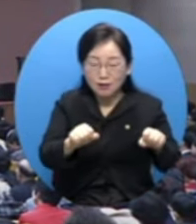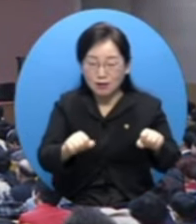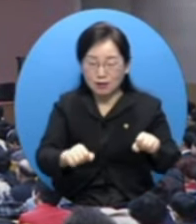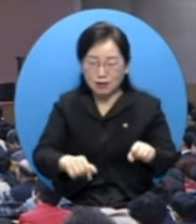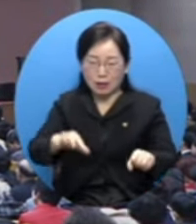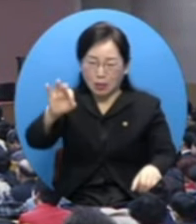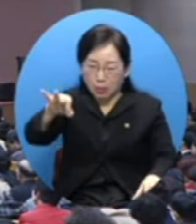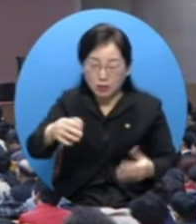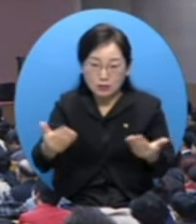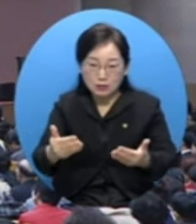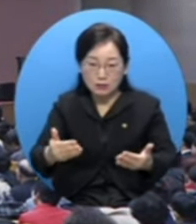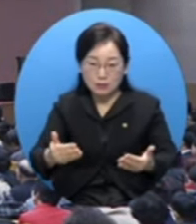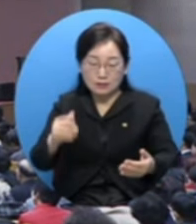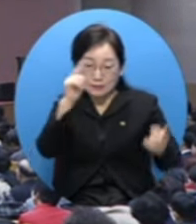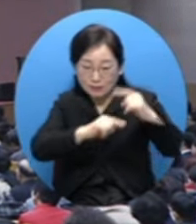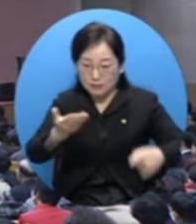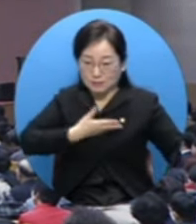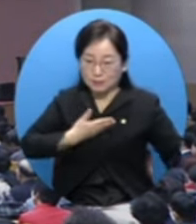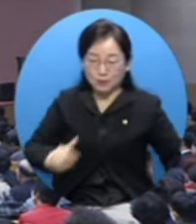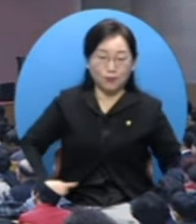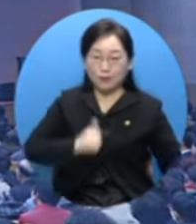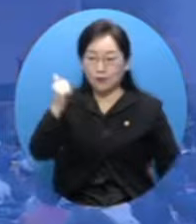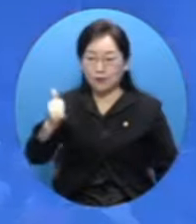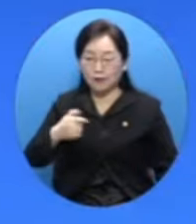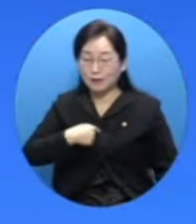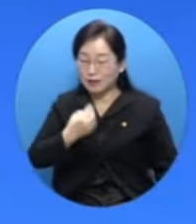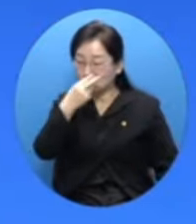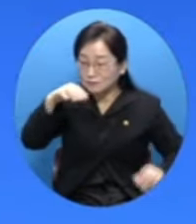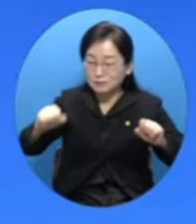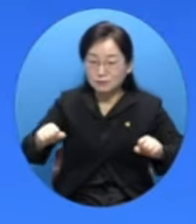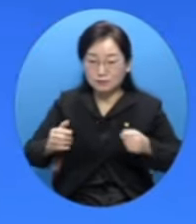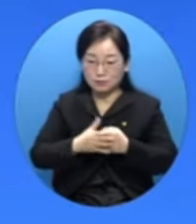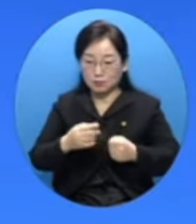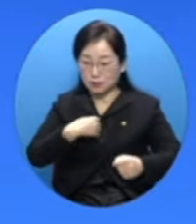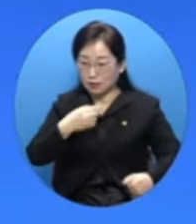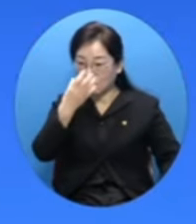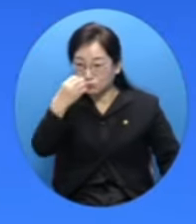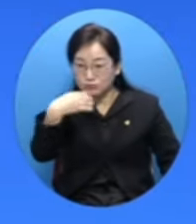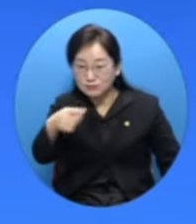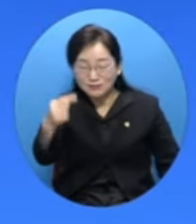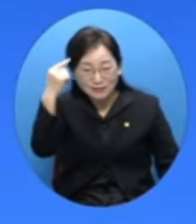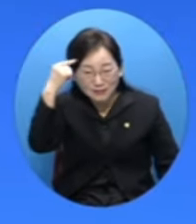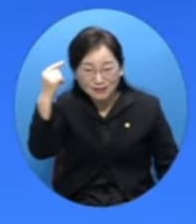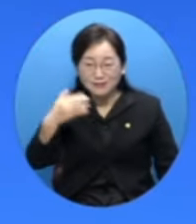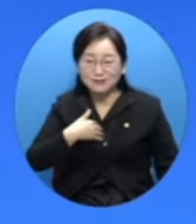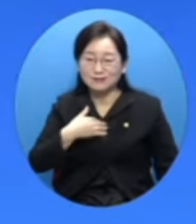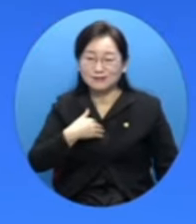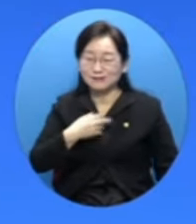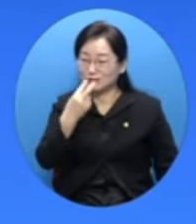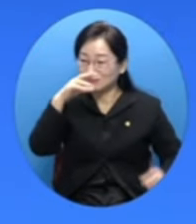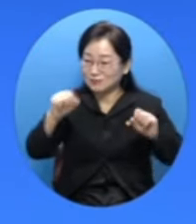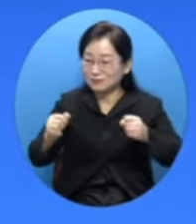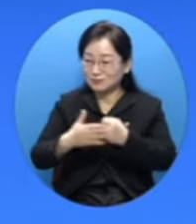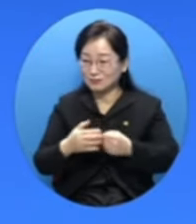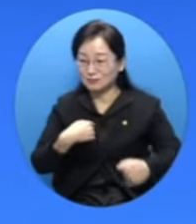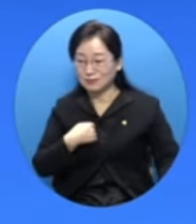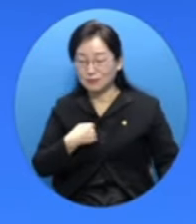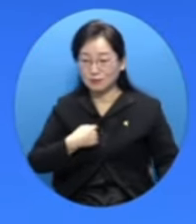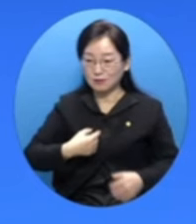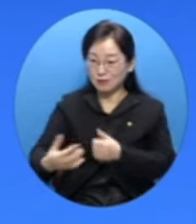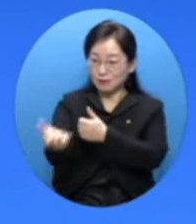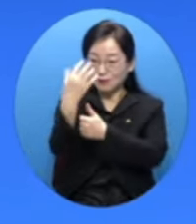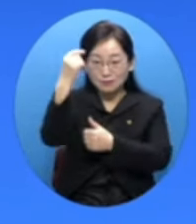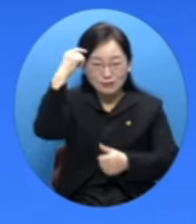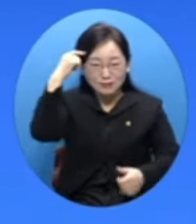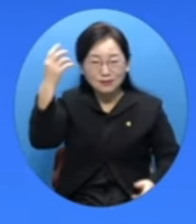일에 상처받고 분노합니다. 내가 살아있으니까 내가 무시당했다고 생각합니다. 내가 살아있으니까 나를 갖다 사람들이 괴롭힌다고